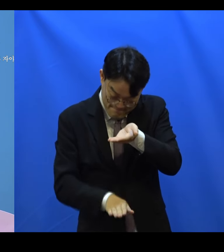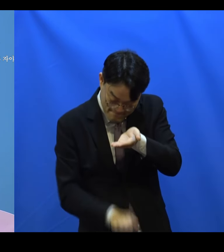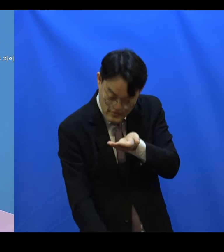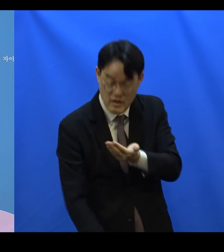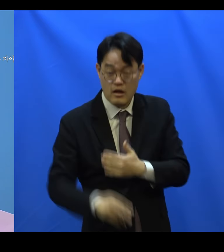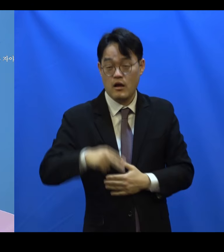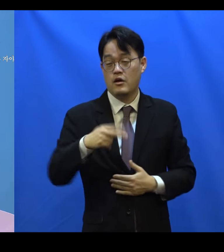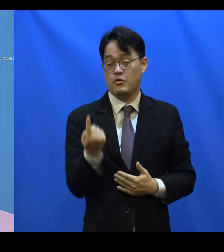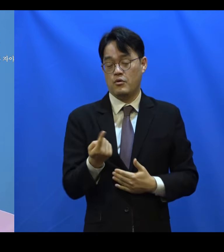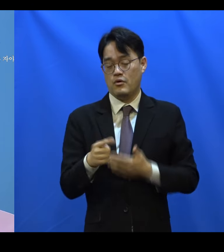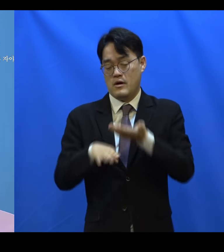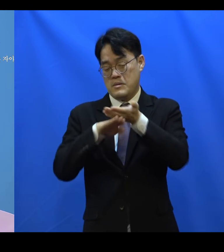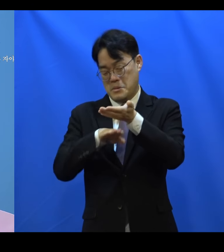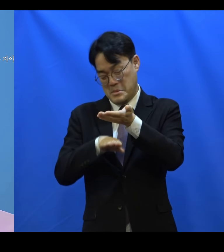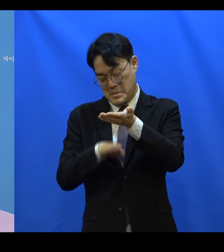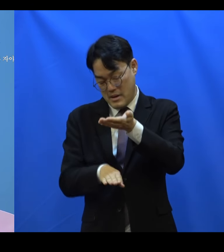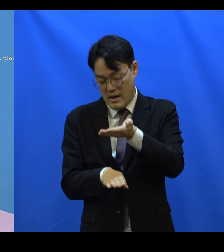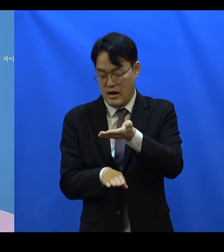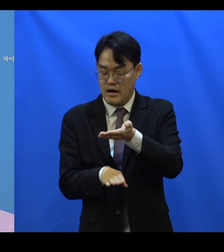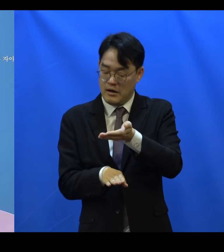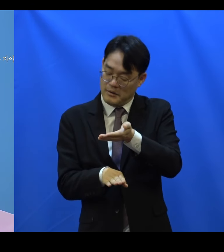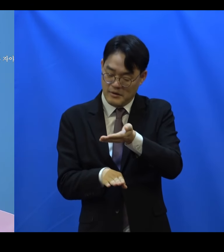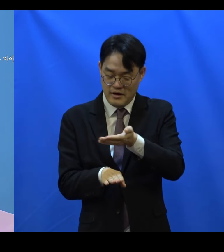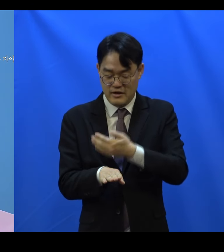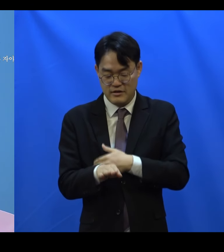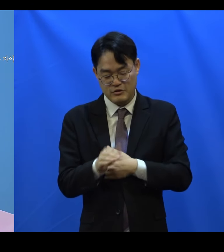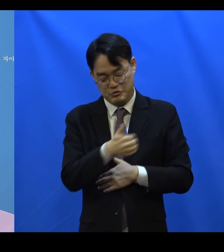나 이 정도면 충분히 낮아졌지 해도